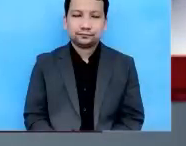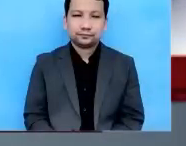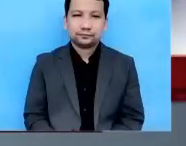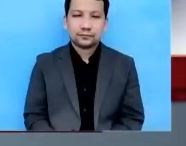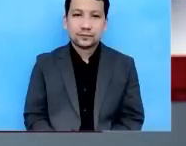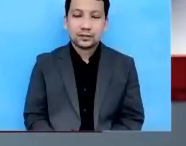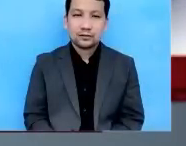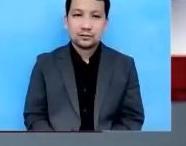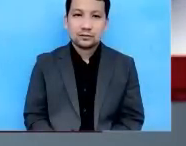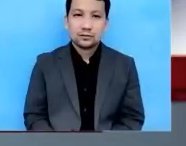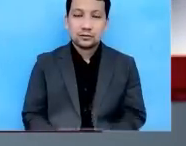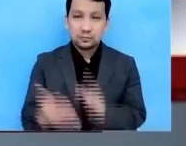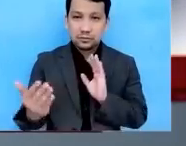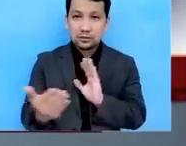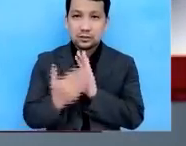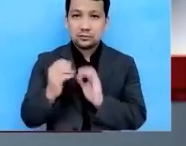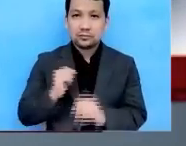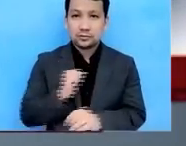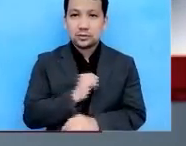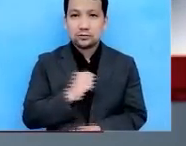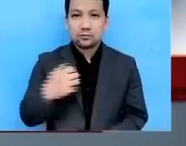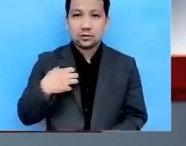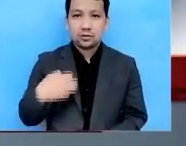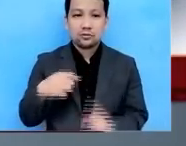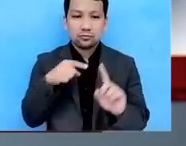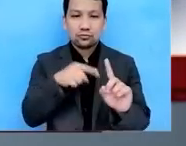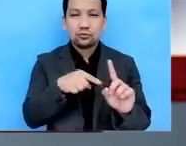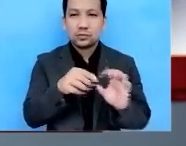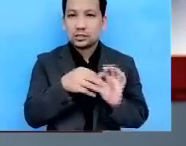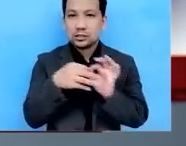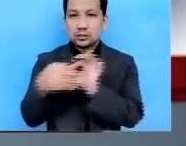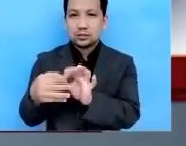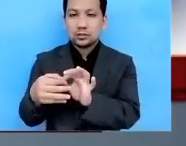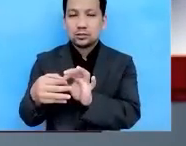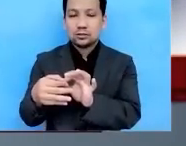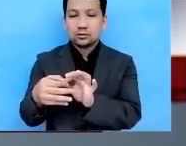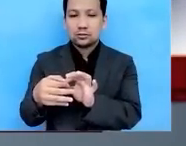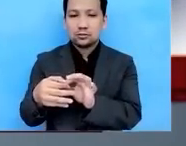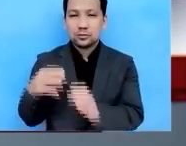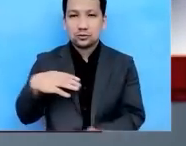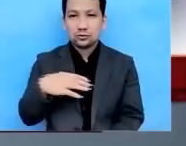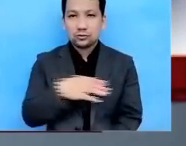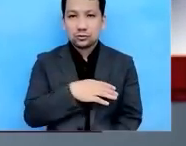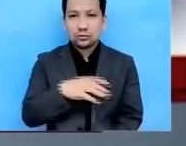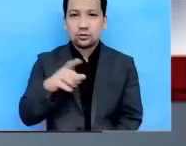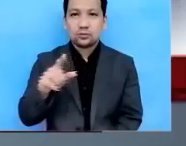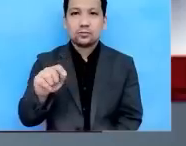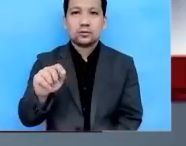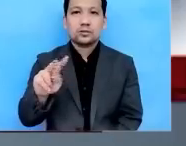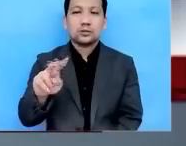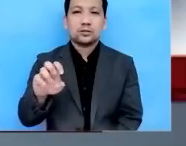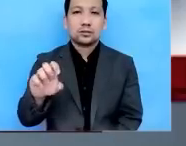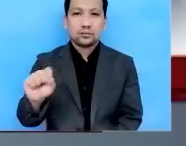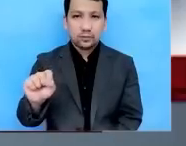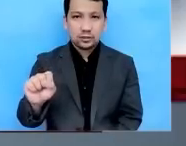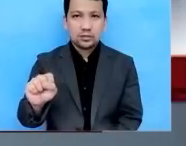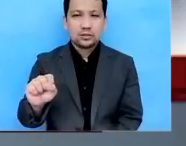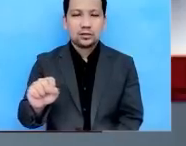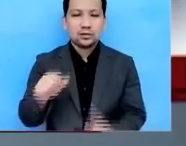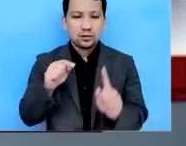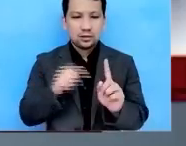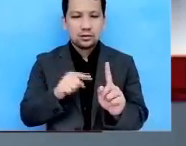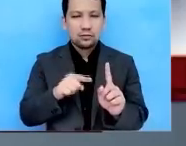Personal na humarap sa Senado ang pulis sinasabing konektado kay suspended Negros Oriental Congressman Arnulfo Teves. Na cite